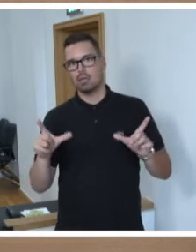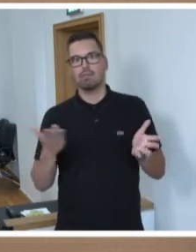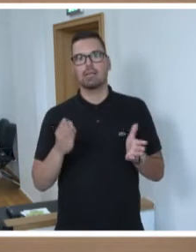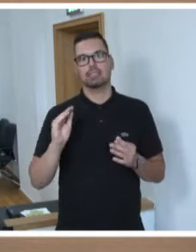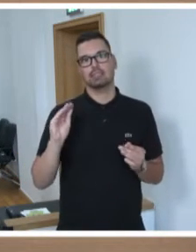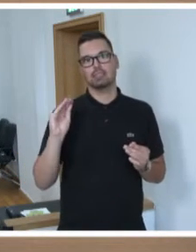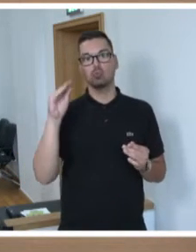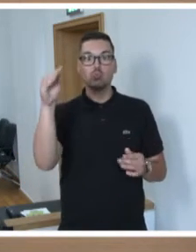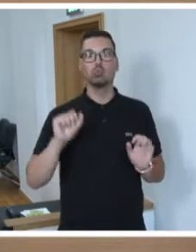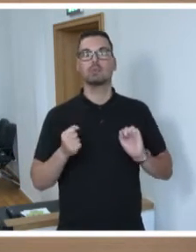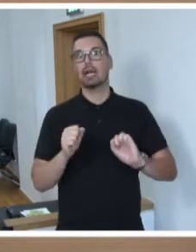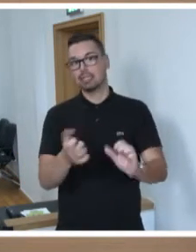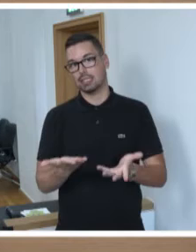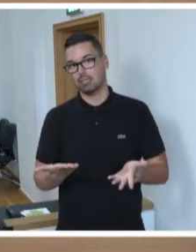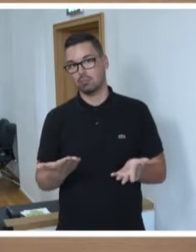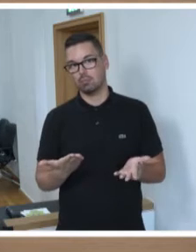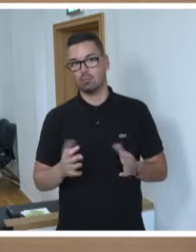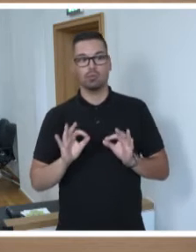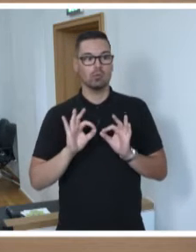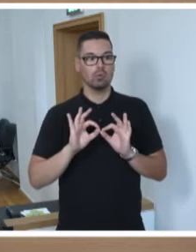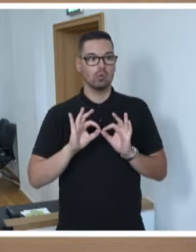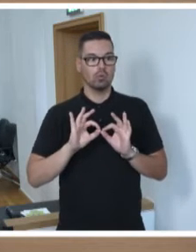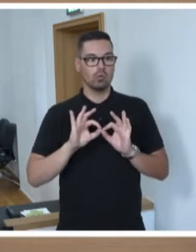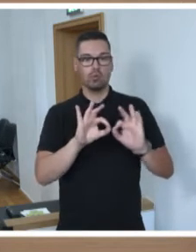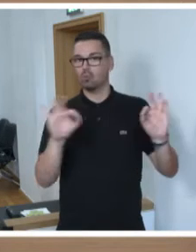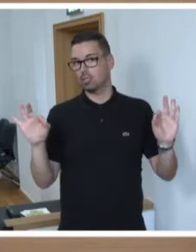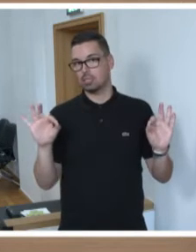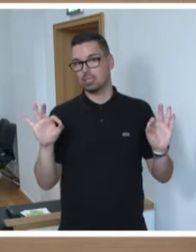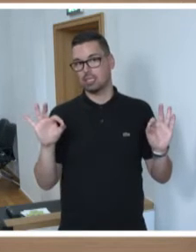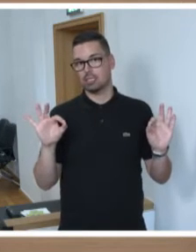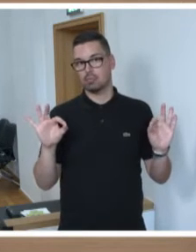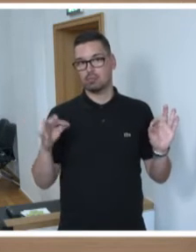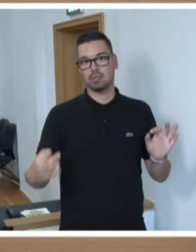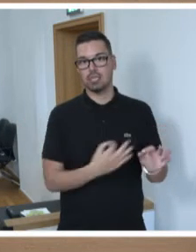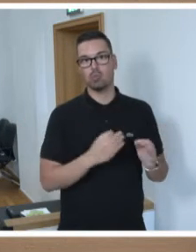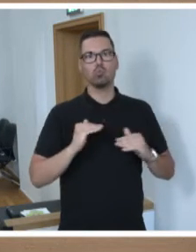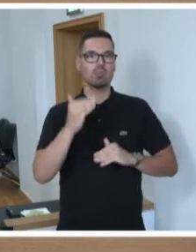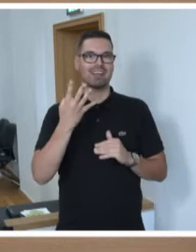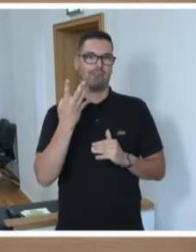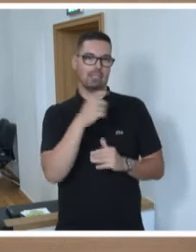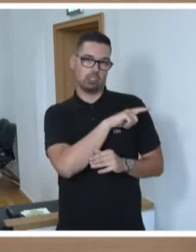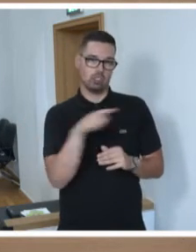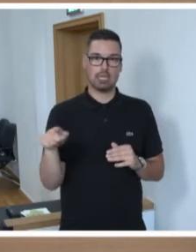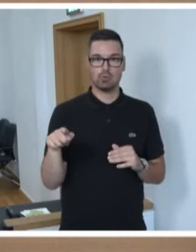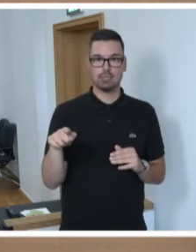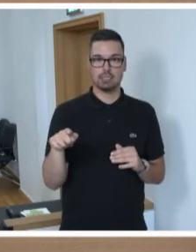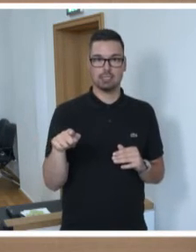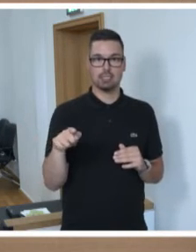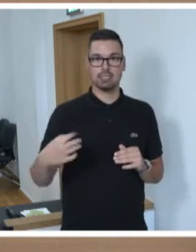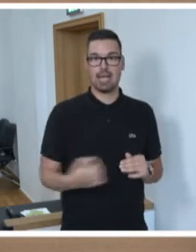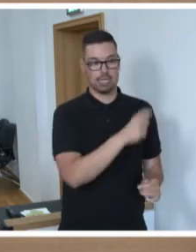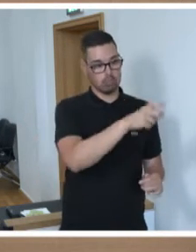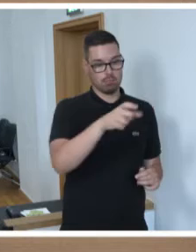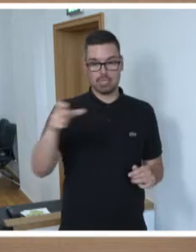ist, ist ganz entscheidend, und zwar für jeden einzelnen Saarländer. Noch immer sind über 40.000 Frauen und Männer im Automotive-Bereich